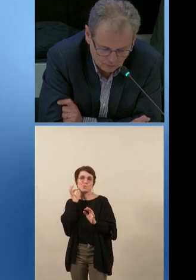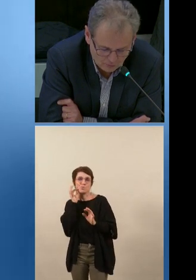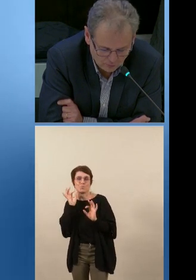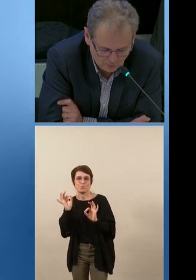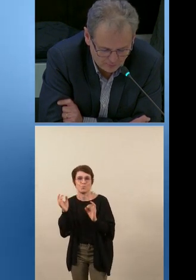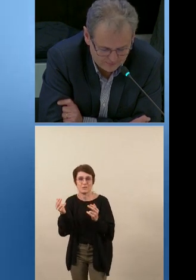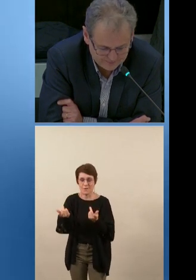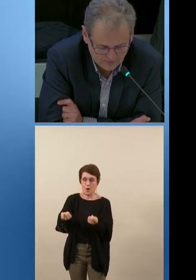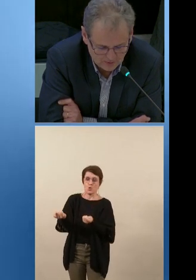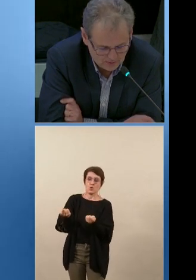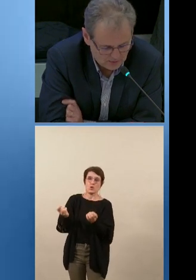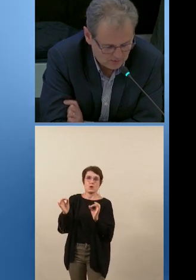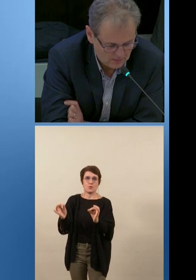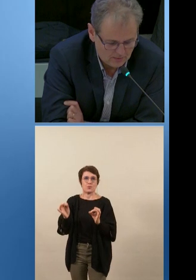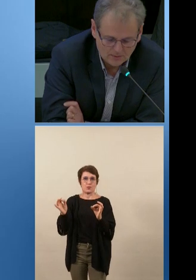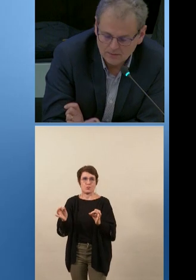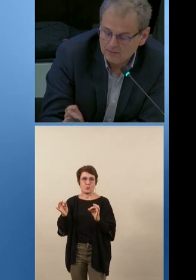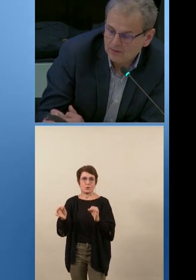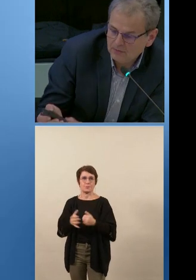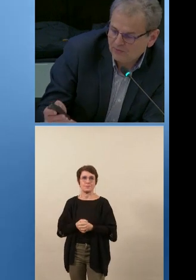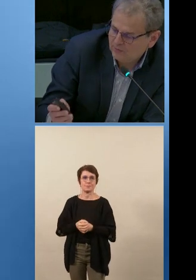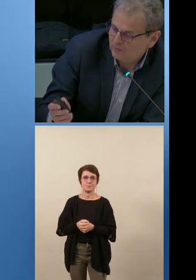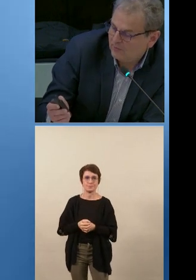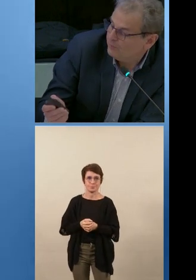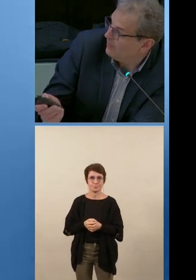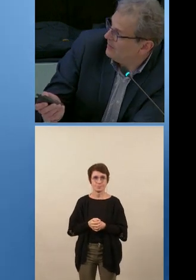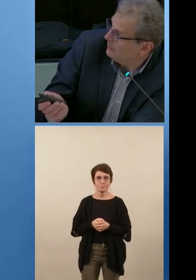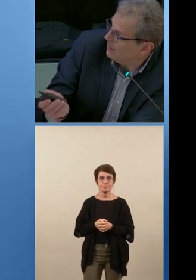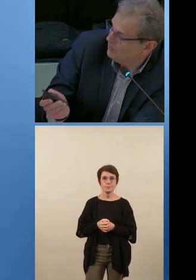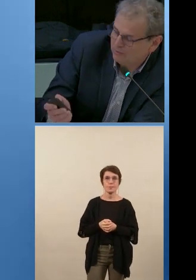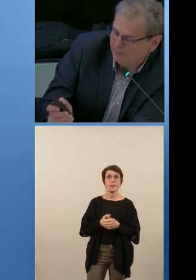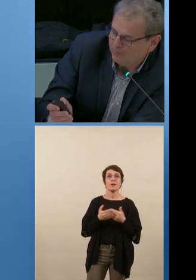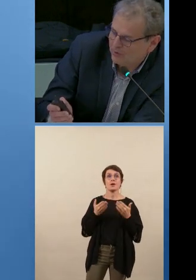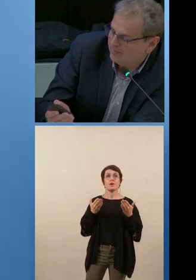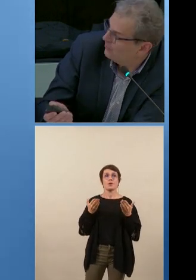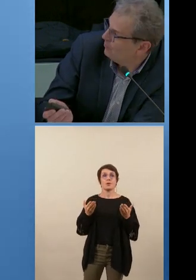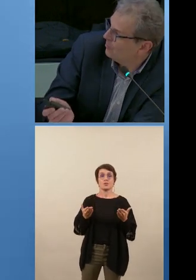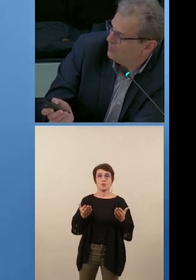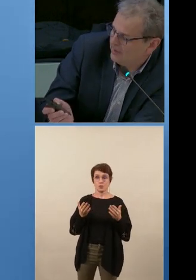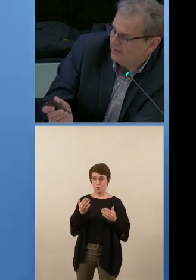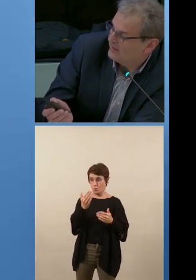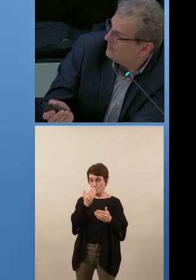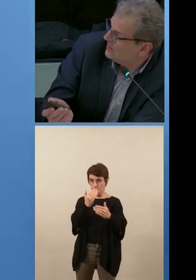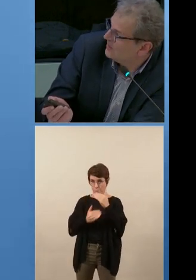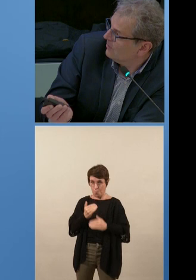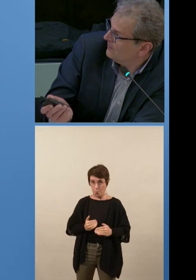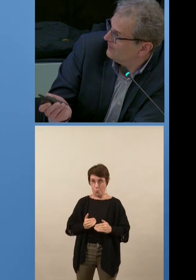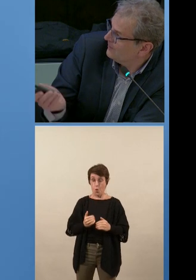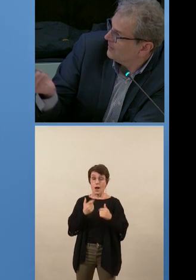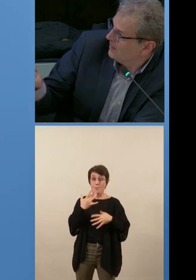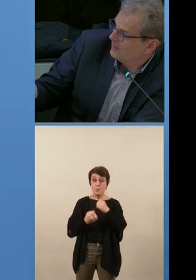ce sur ce plan et donc ça ça nous permet d'avoir une une programmation pluriannuelle des